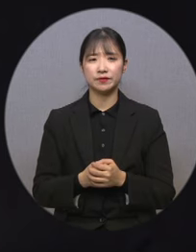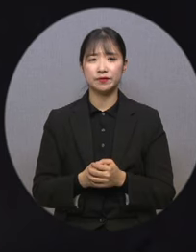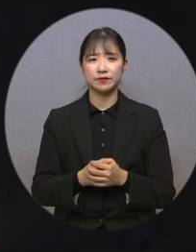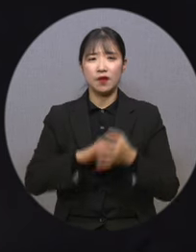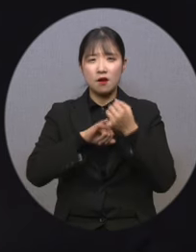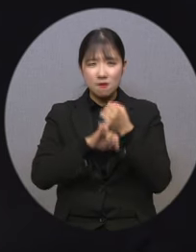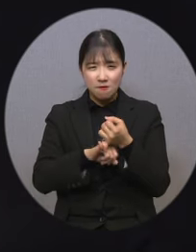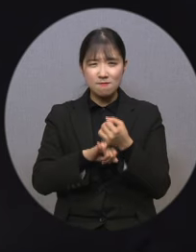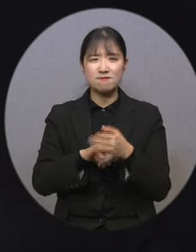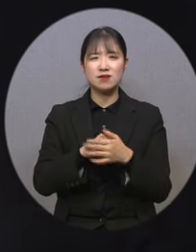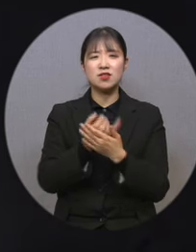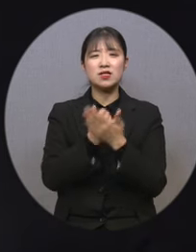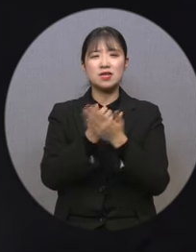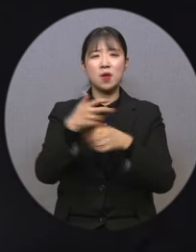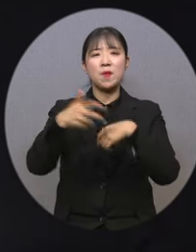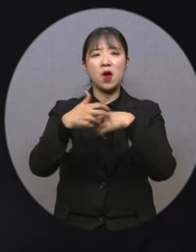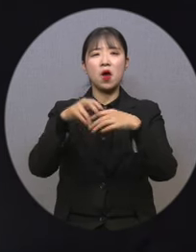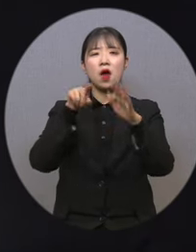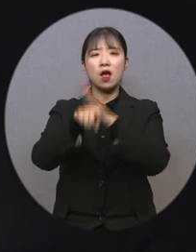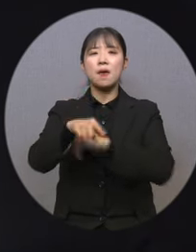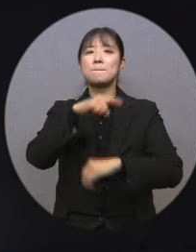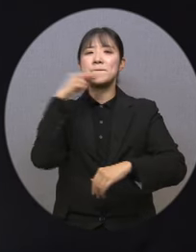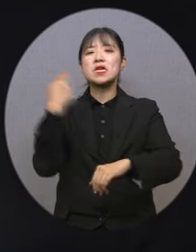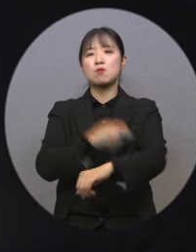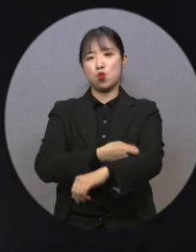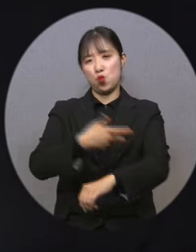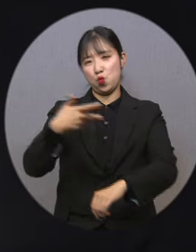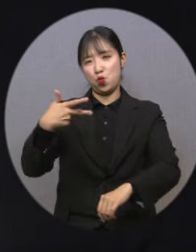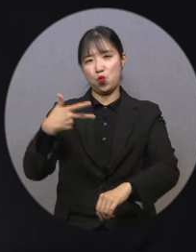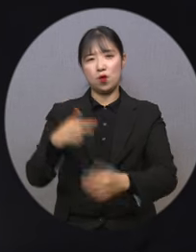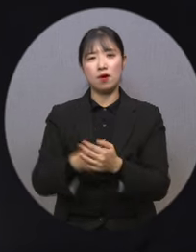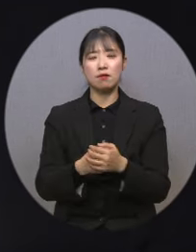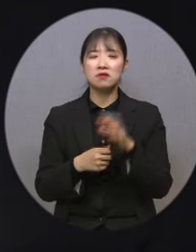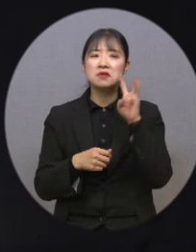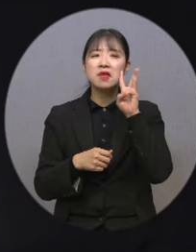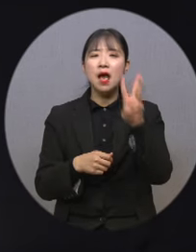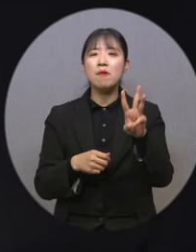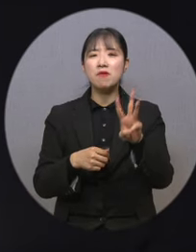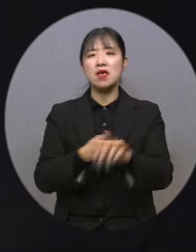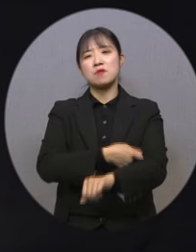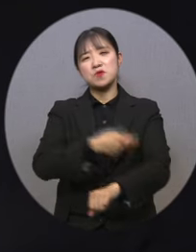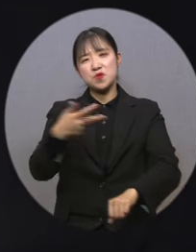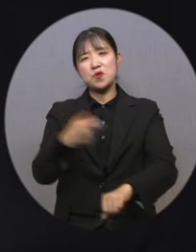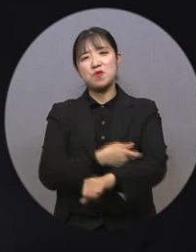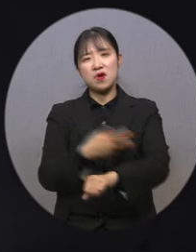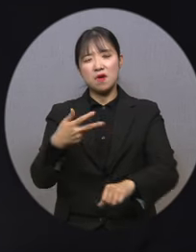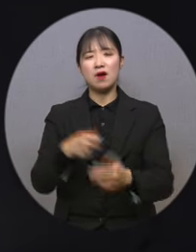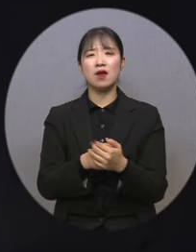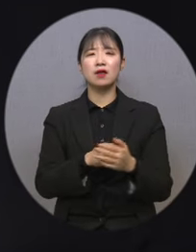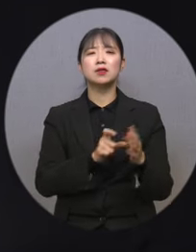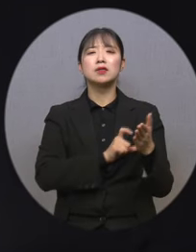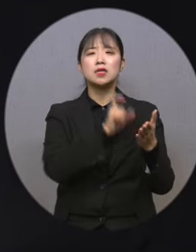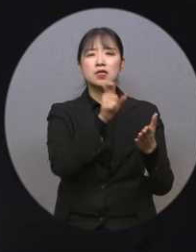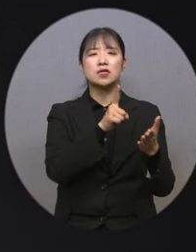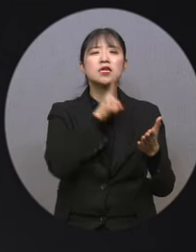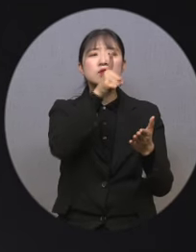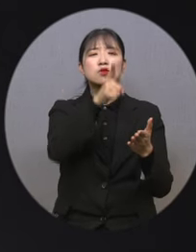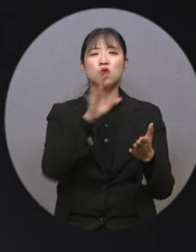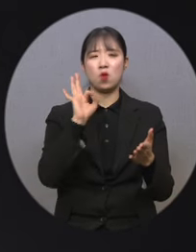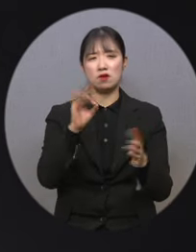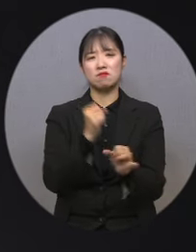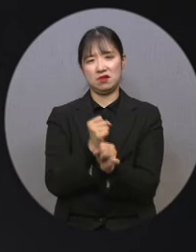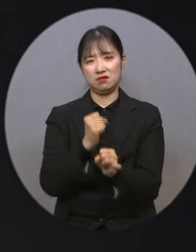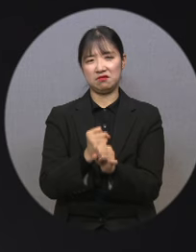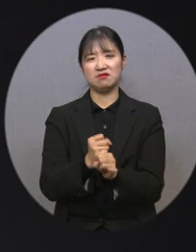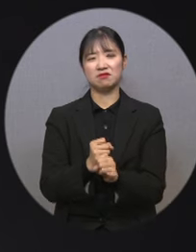꼭 청량리 위생병을 와서 피를 뽑아야 돼. 그래 피를 3일 내리다리 뽑아가지고 등록금을 만들어서 갖다 주면서 공부를 했어요.